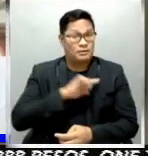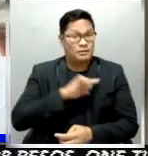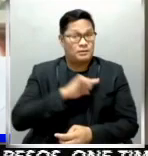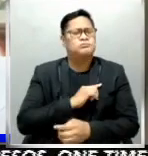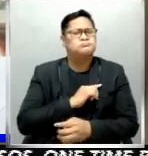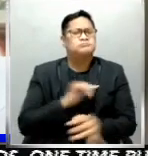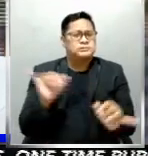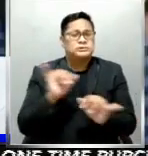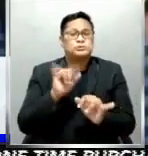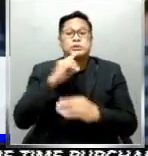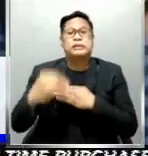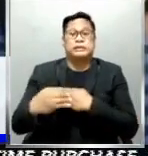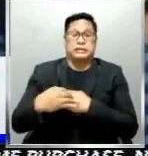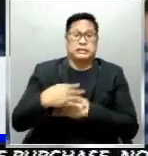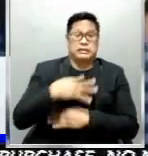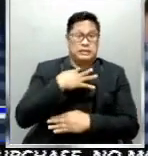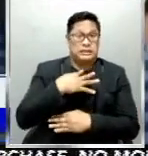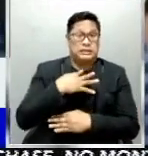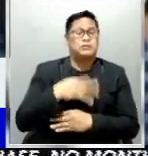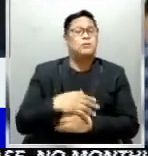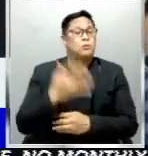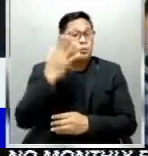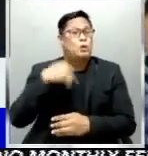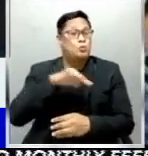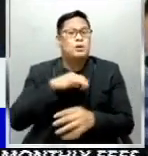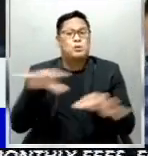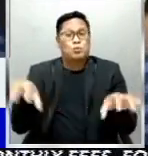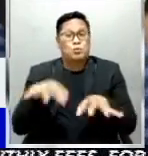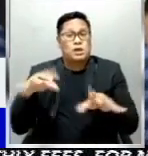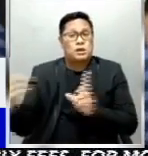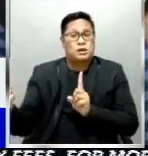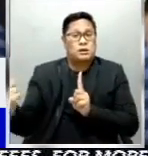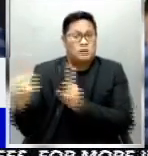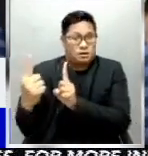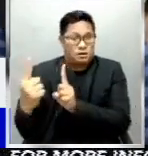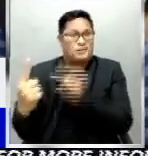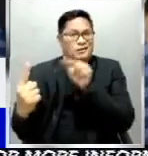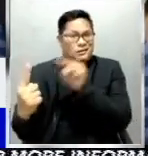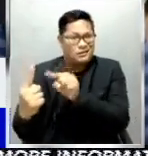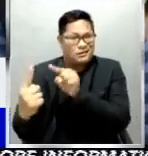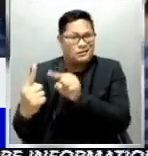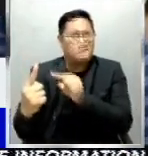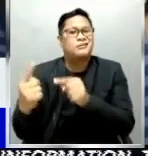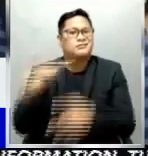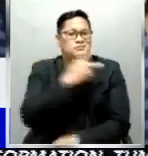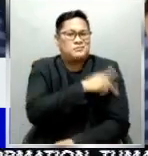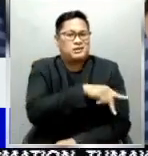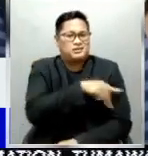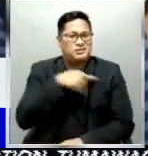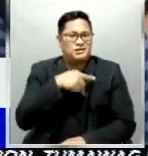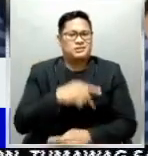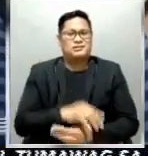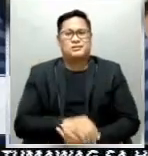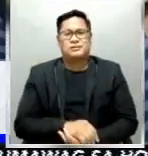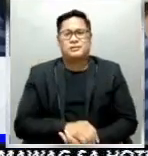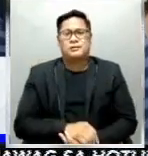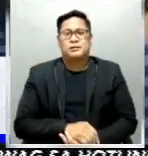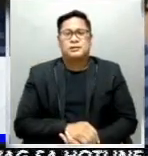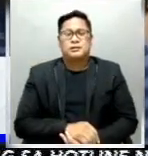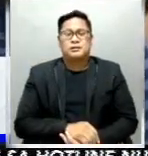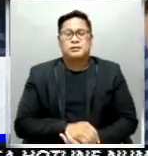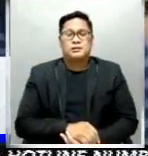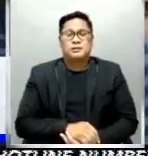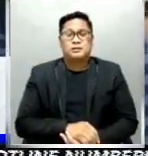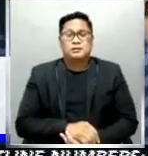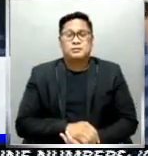naapektuhan talaga because we're working directly on the oral cavity of the patient. Well, so this